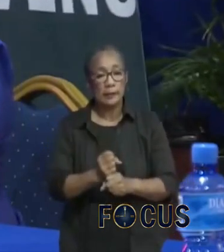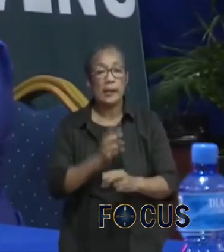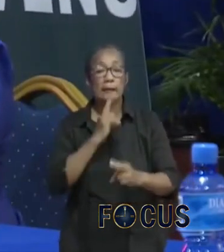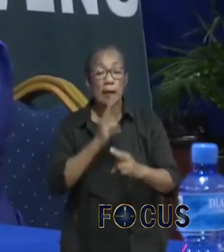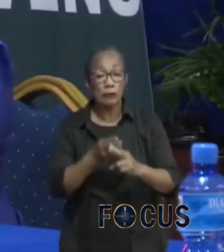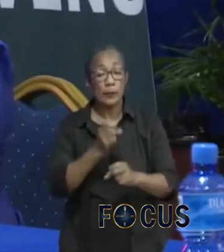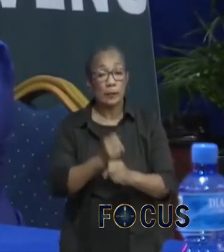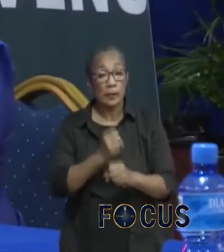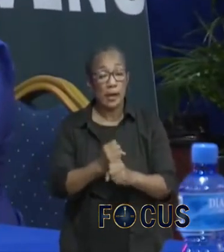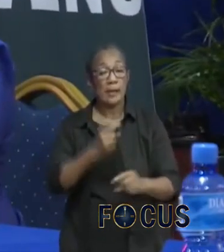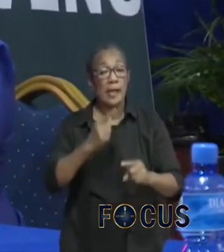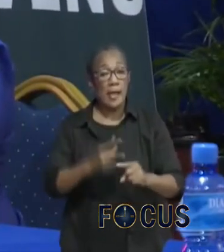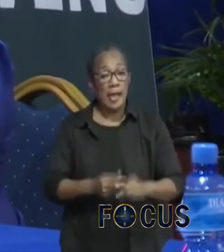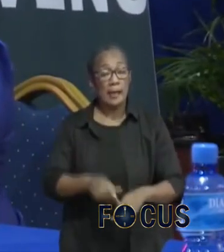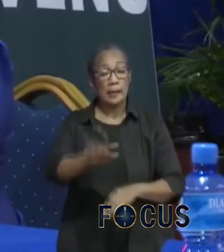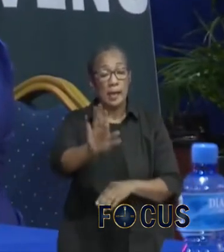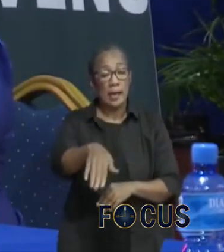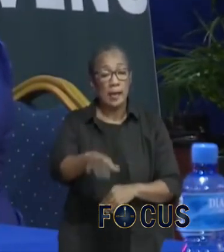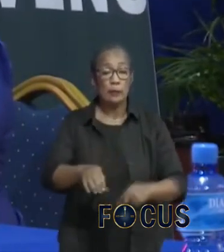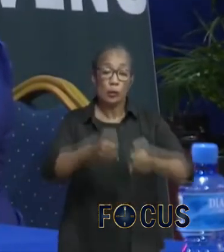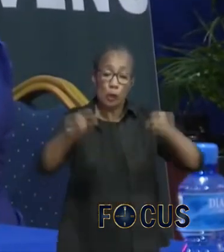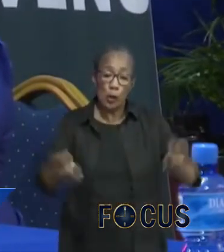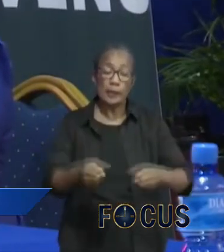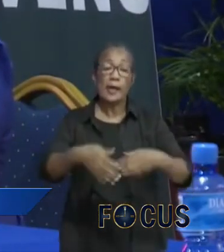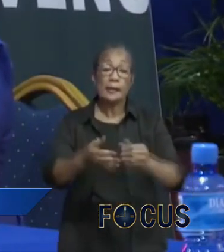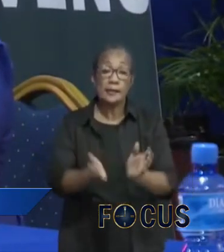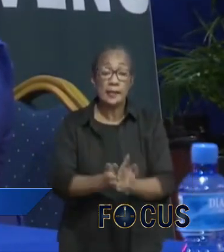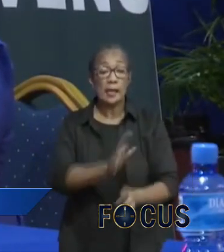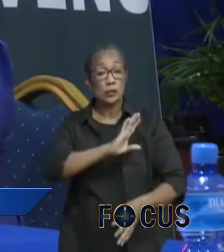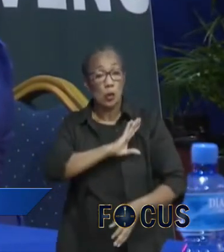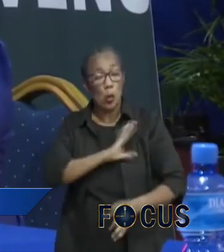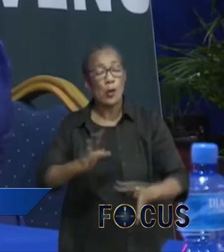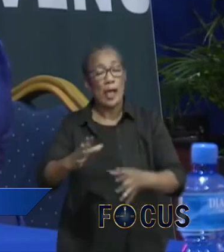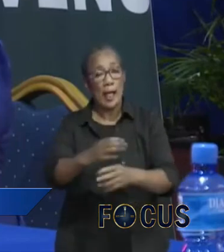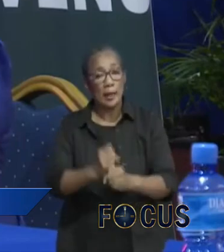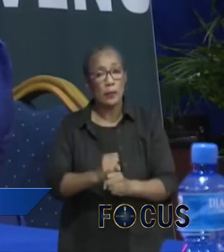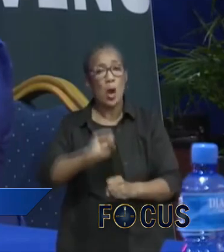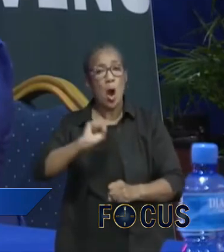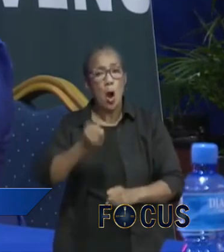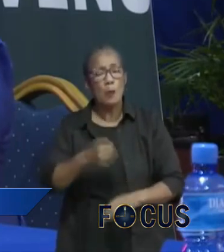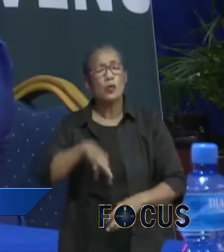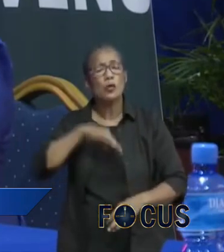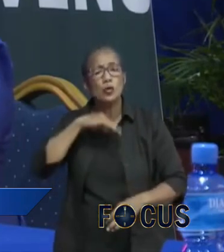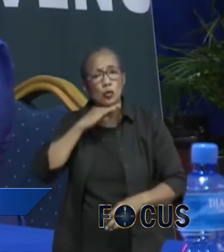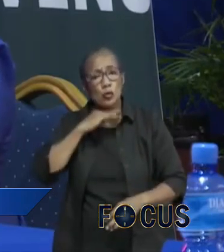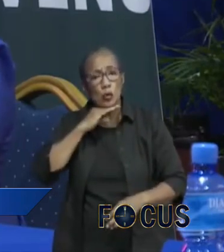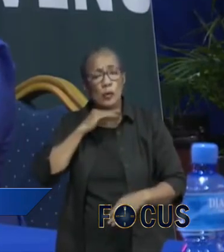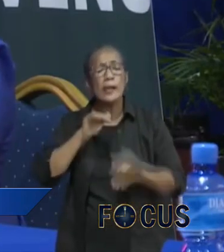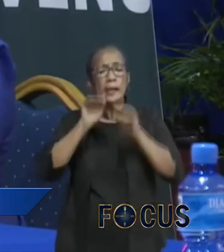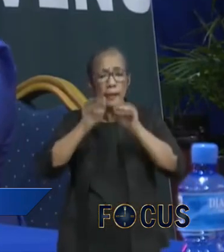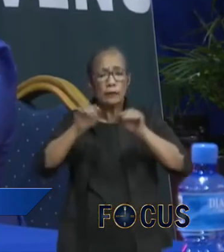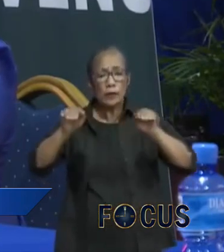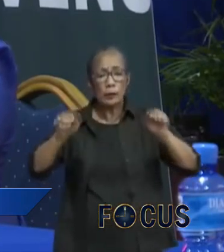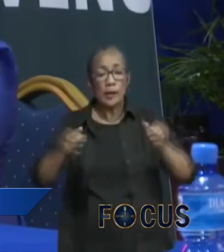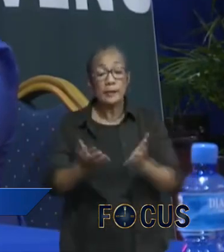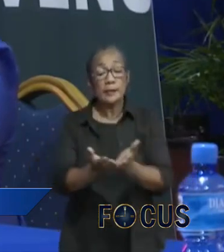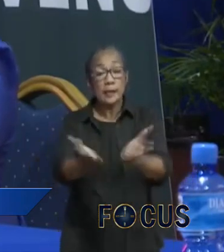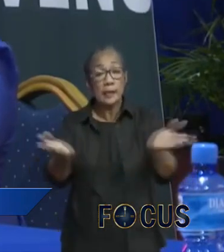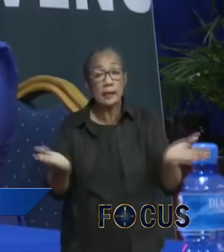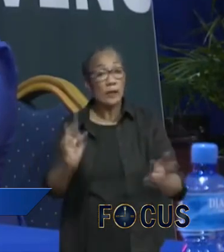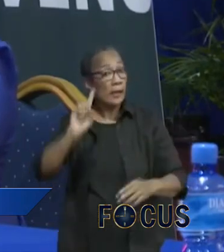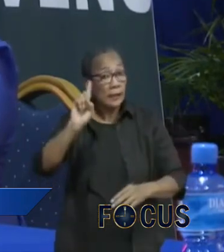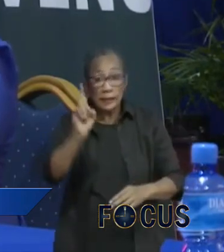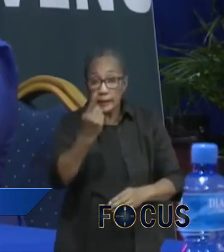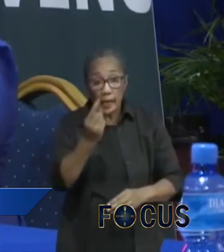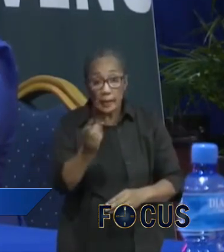de lijnbusorganisaties ook assisteren om genoegzaam informatie te delen, niet alleen met